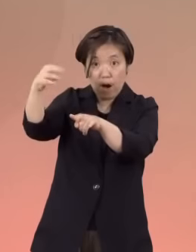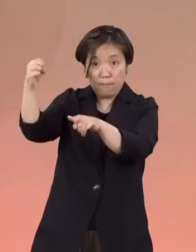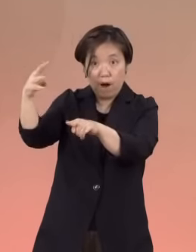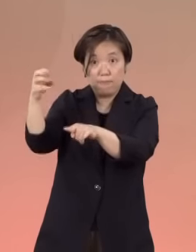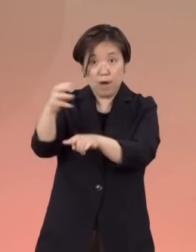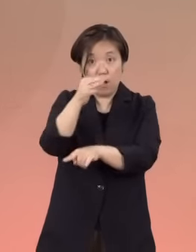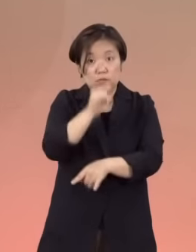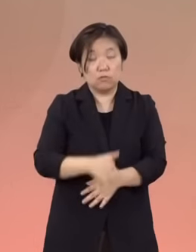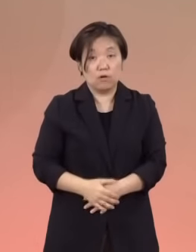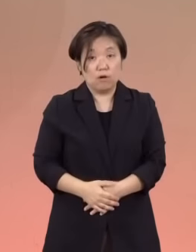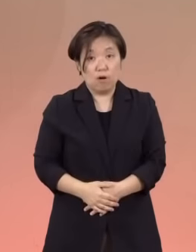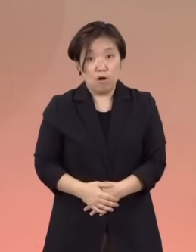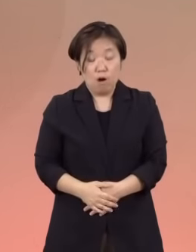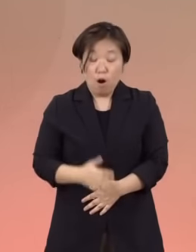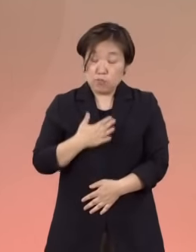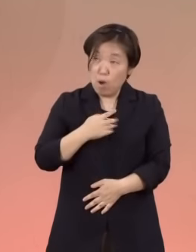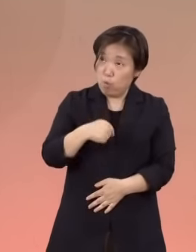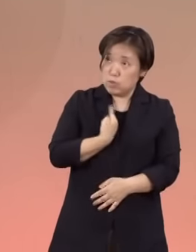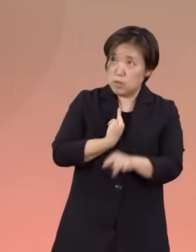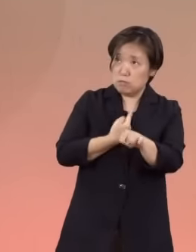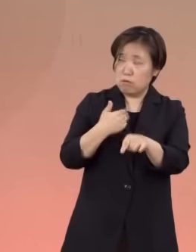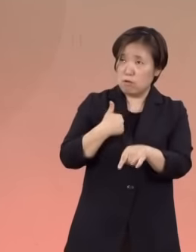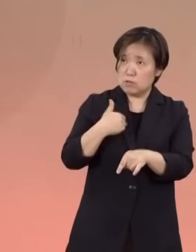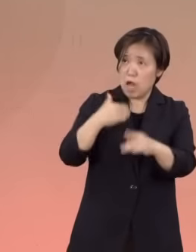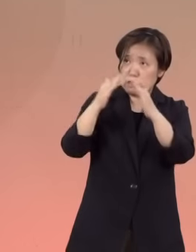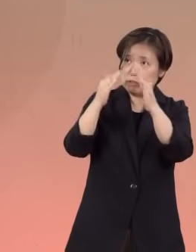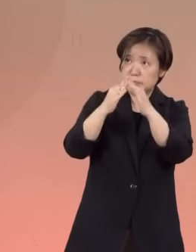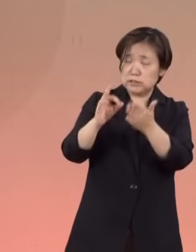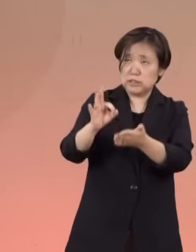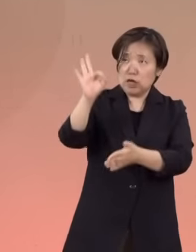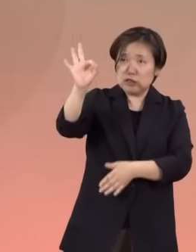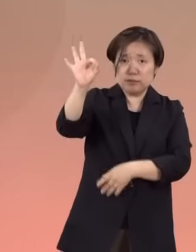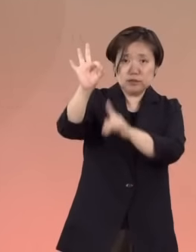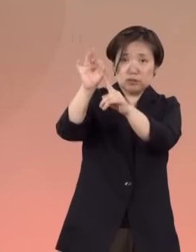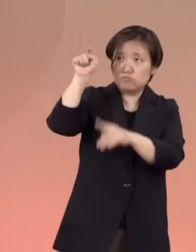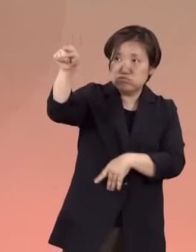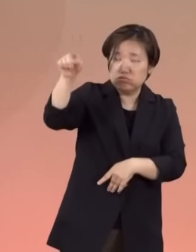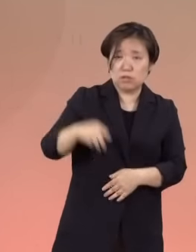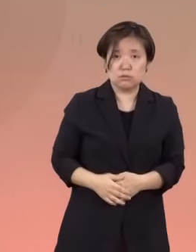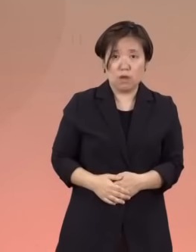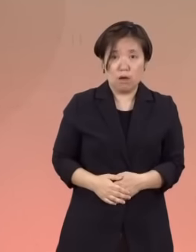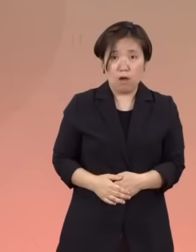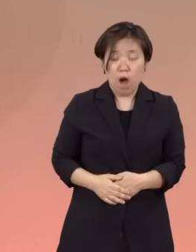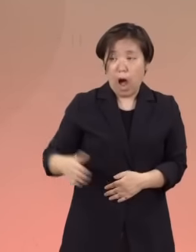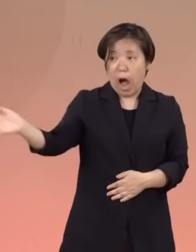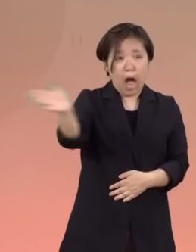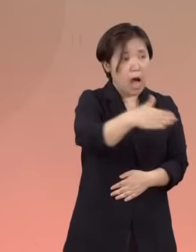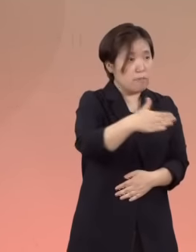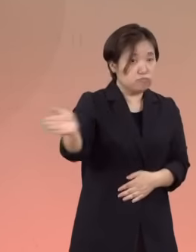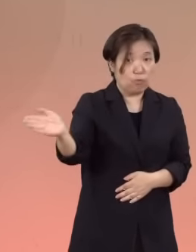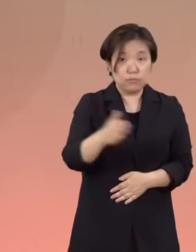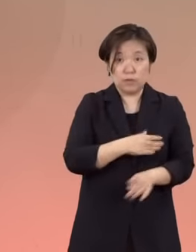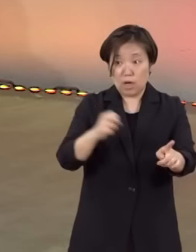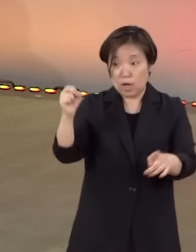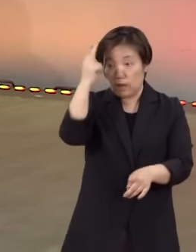엘리베이터에서 혼자서 10층 눌렸는데 갑자기 4층 6층 8층에 동시에 불이 들어왔대요